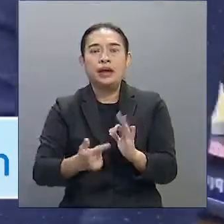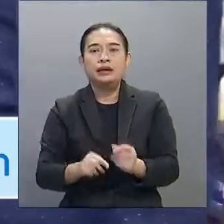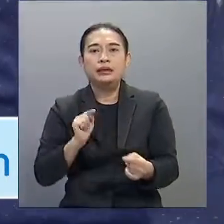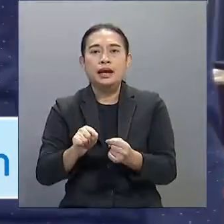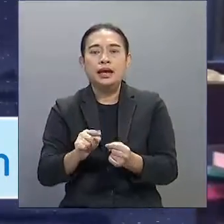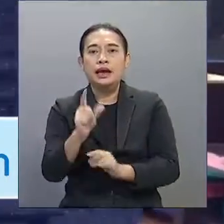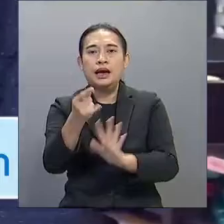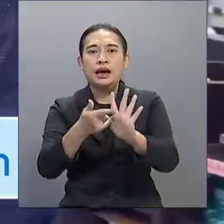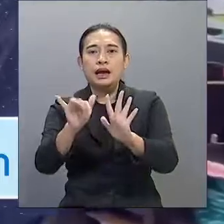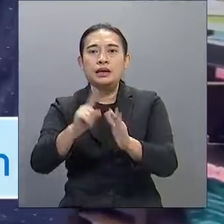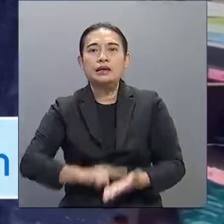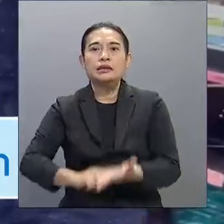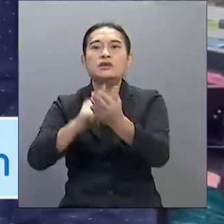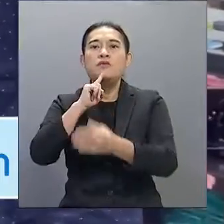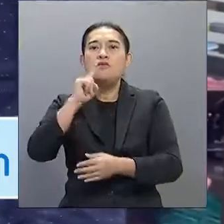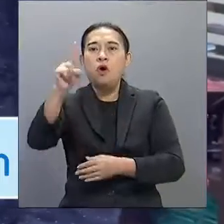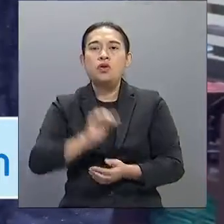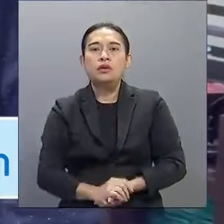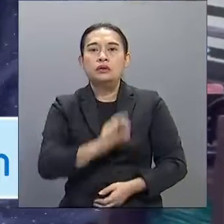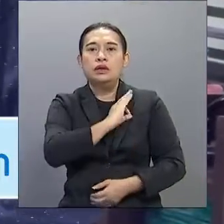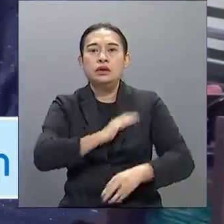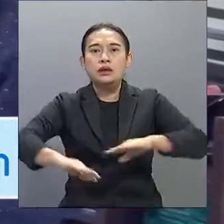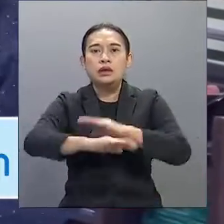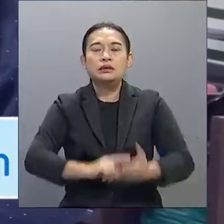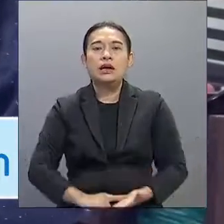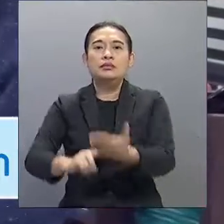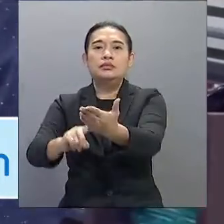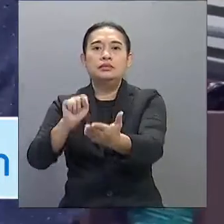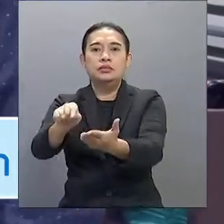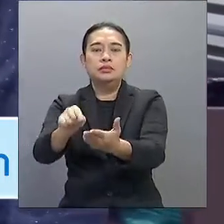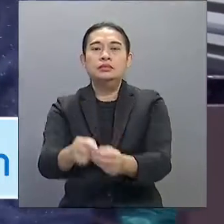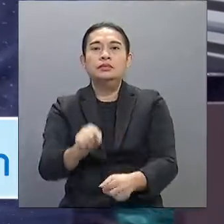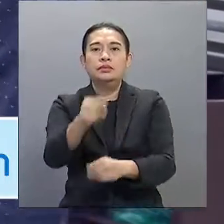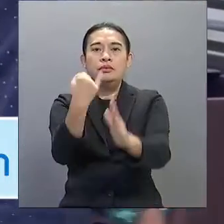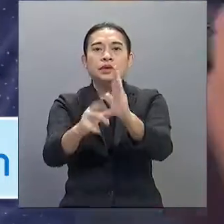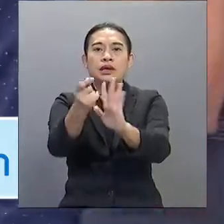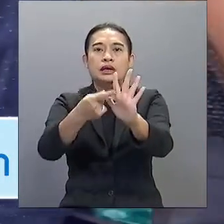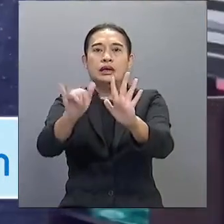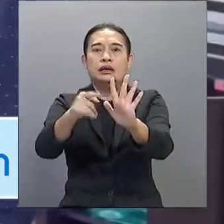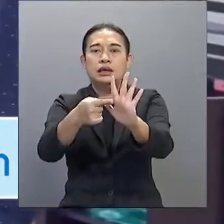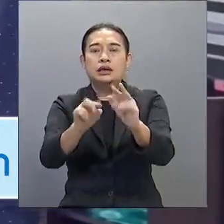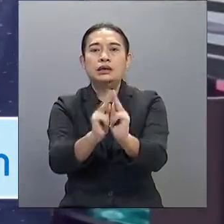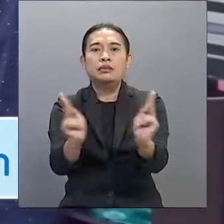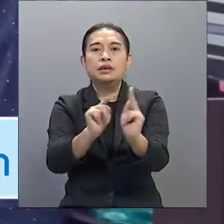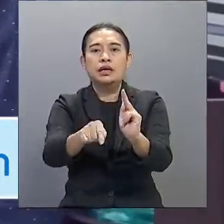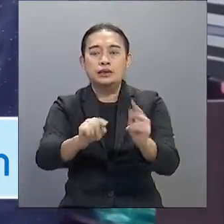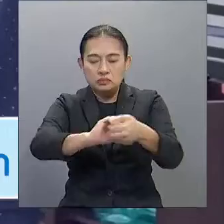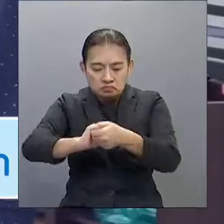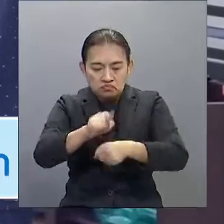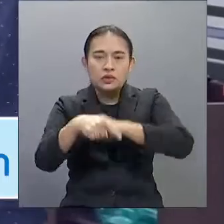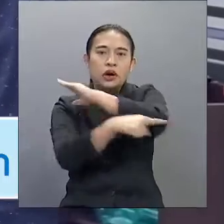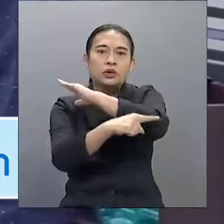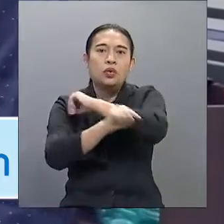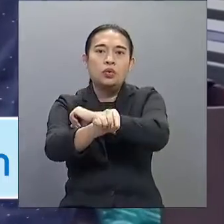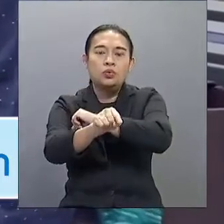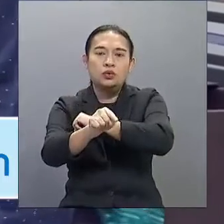Ahaในฐาognสมาชิกก็จะนำหลกฐานไปแ้งความเตเิ คดี อา gleในข้อหาที่ขณะกรรการสากรร่มกัทุ SaintFR ต